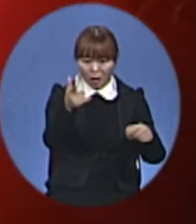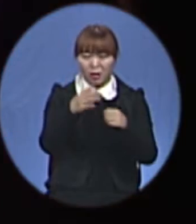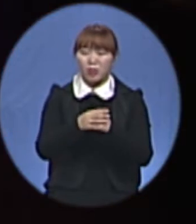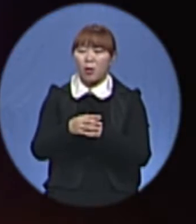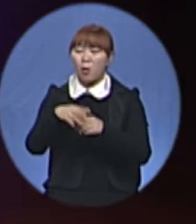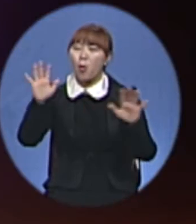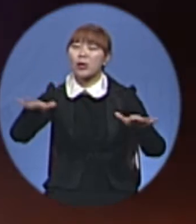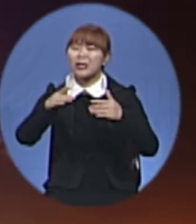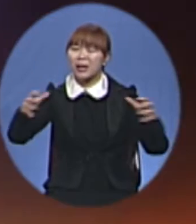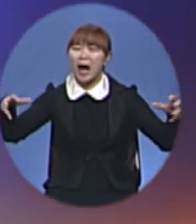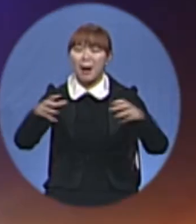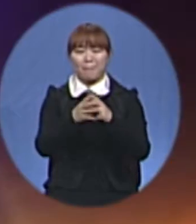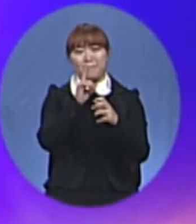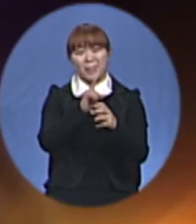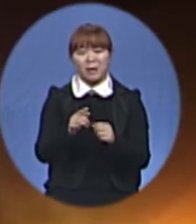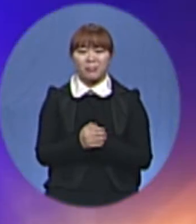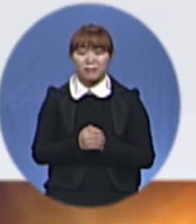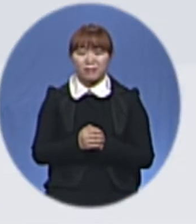오케스트라의 합성어입니다.